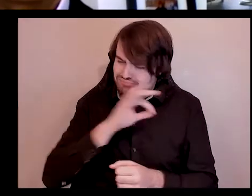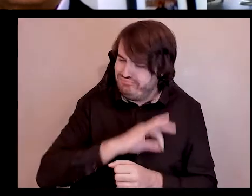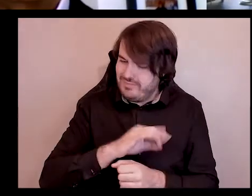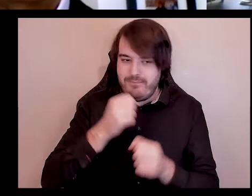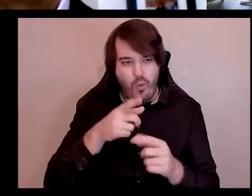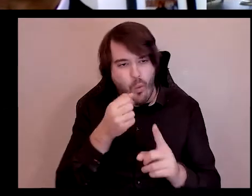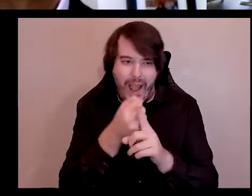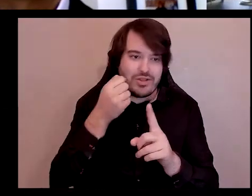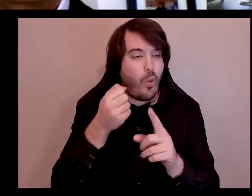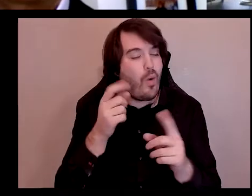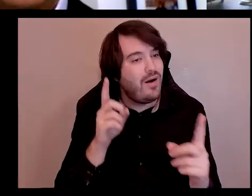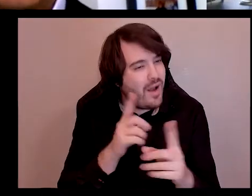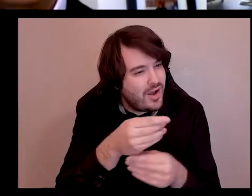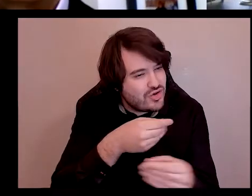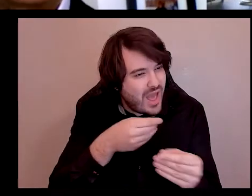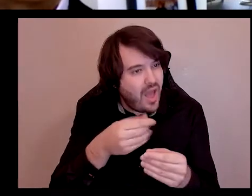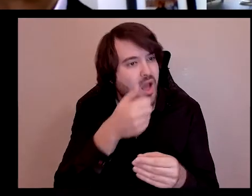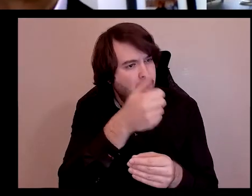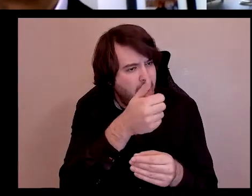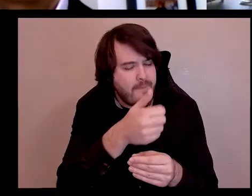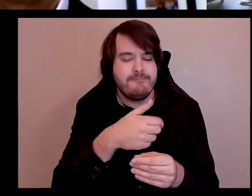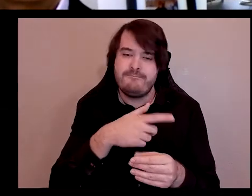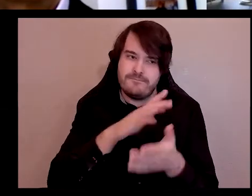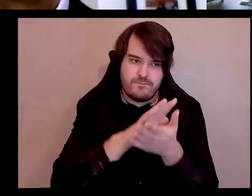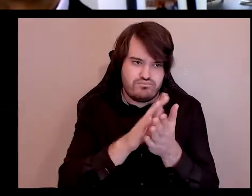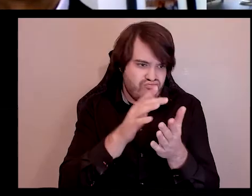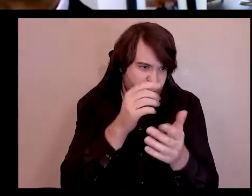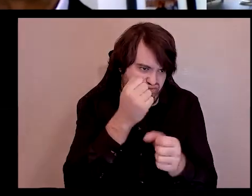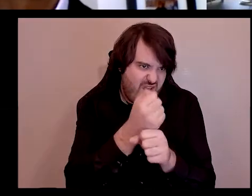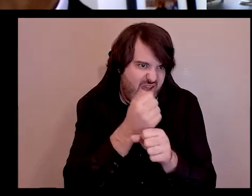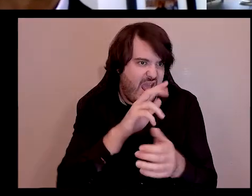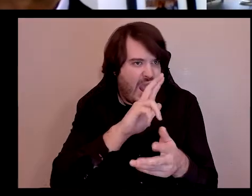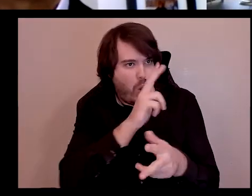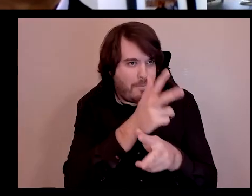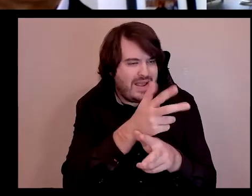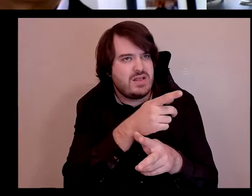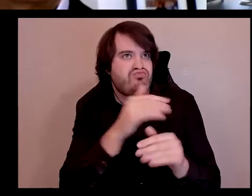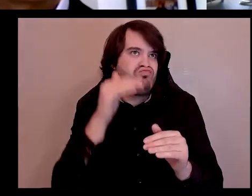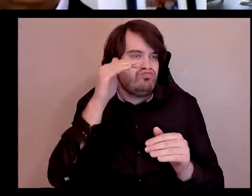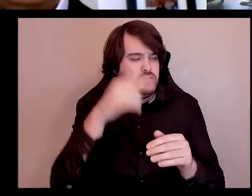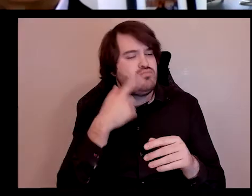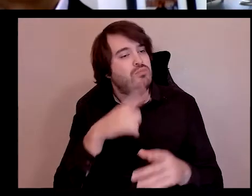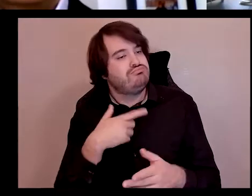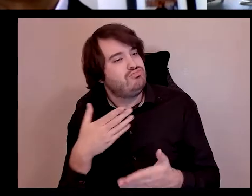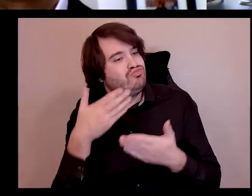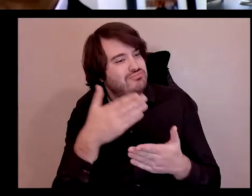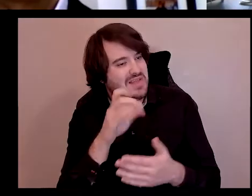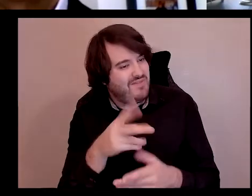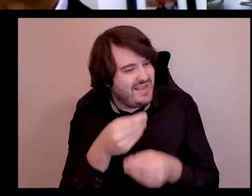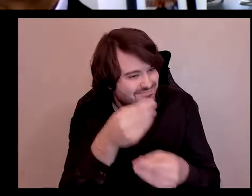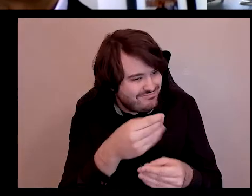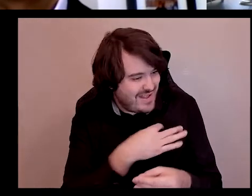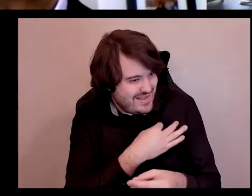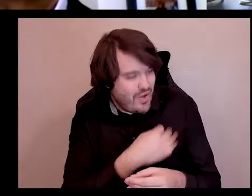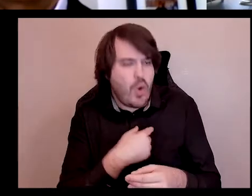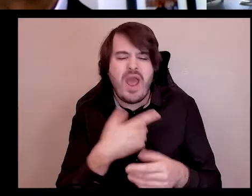rencontrer des gens, je peux avoir des échanges. Évidemment, ils sont virtuels présentement. Mais il n'en demeure pas moins qu'ils sont tout aussi profitables. Je peux avoir l'occasion d'échanger